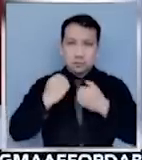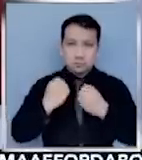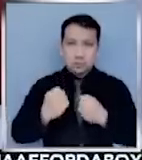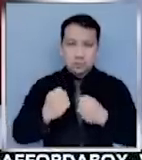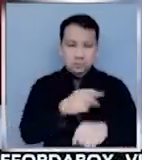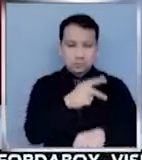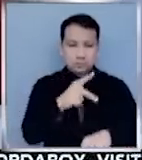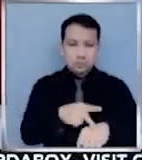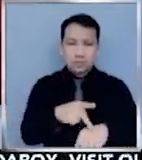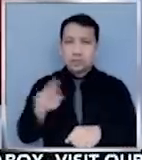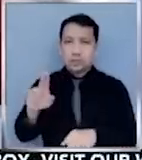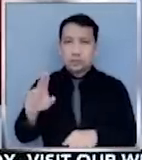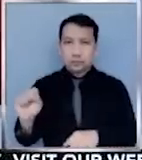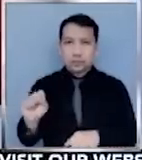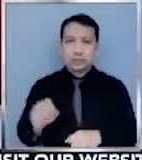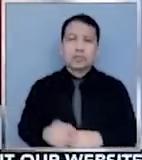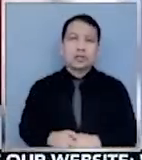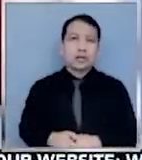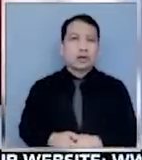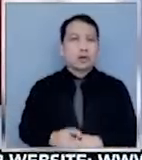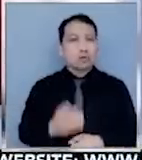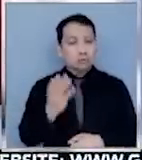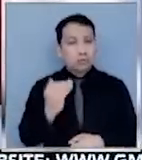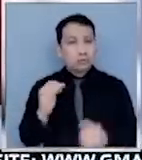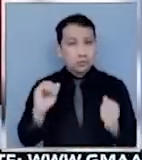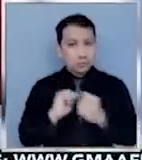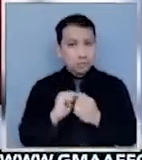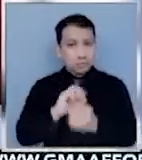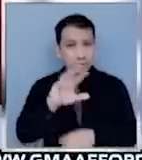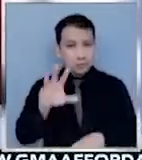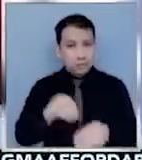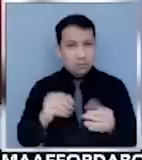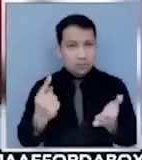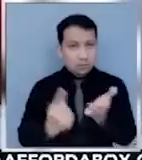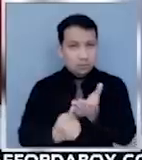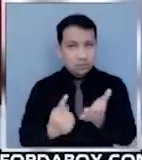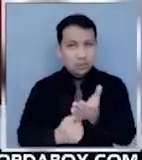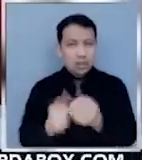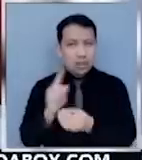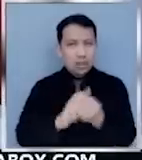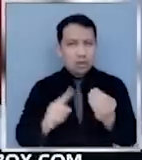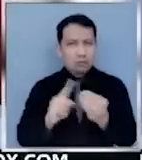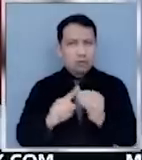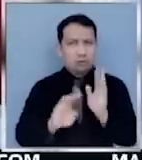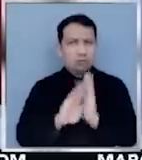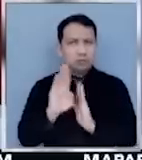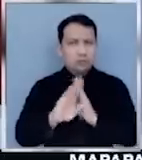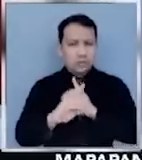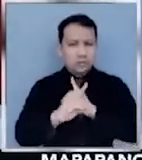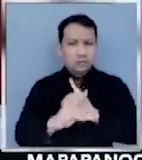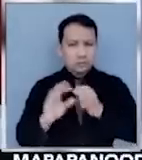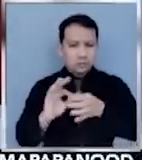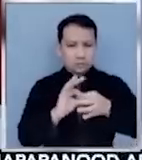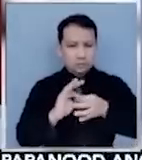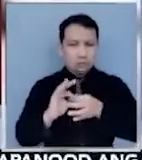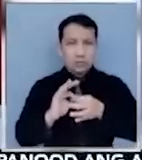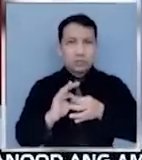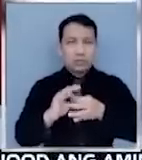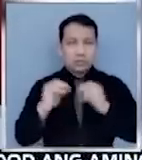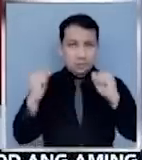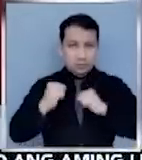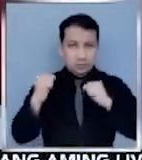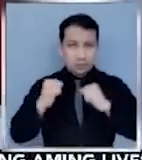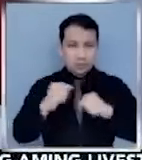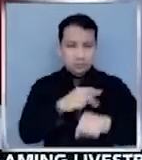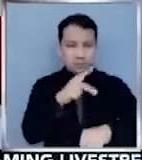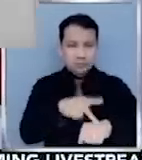at Amerika. Kabilang sa mga inaasahang tatalakayin ang tungkol sa Enhanced Defense Cooperation Agreement. At yan po ang tinutukan